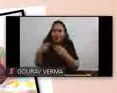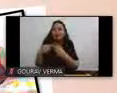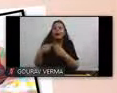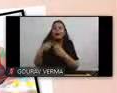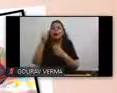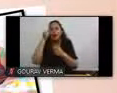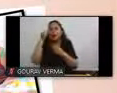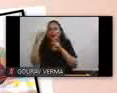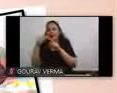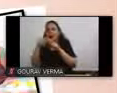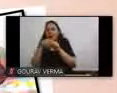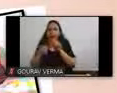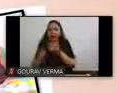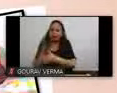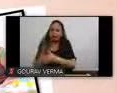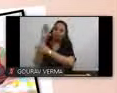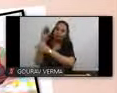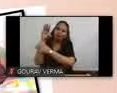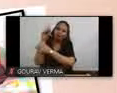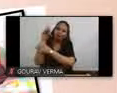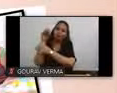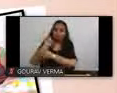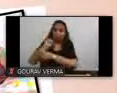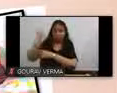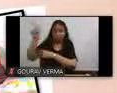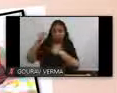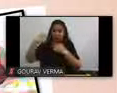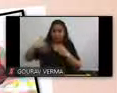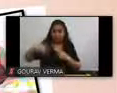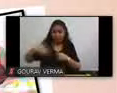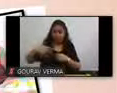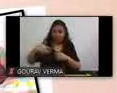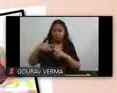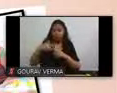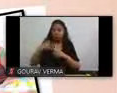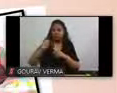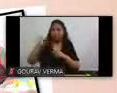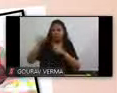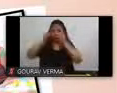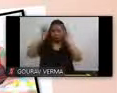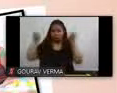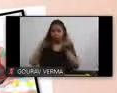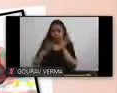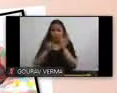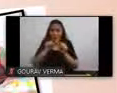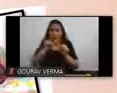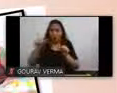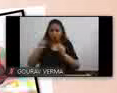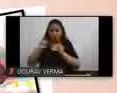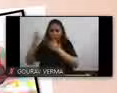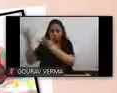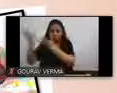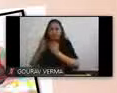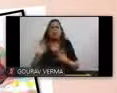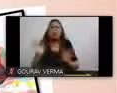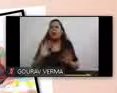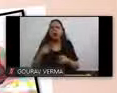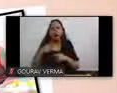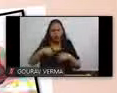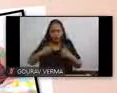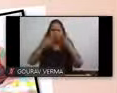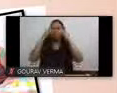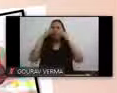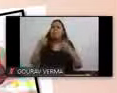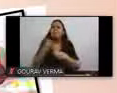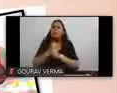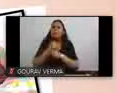किसी expensive hand puppet ki zarurat nahi, puppet ki zarurat nahi. And look at the child, a child who did not look